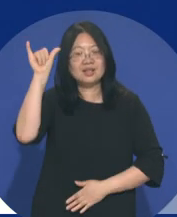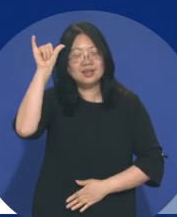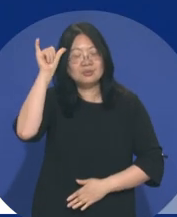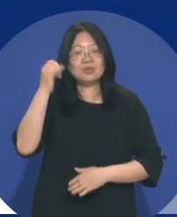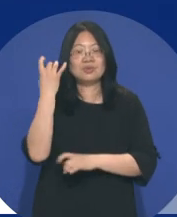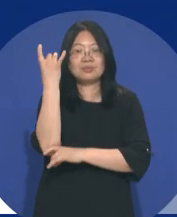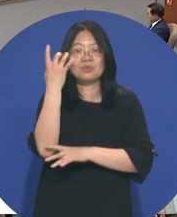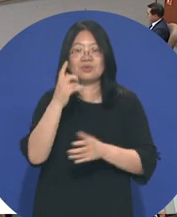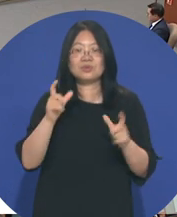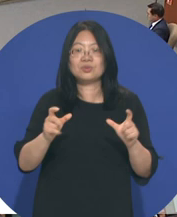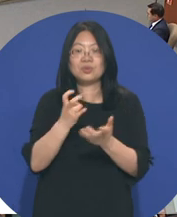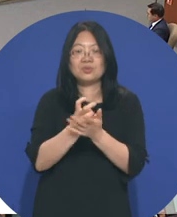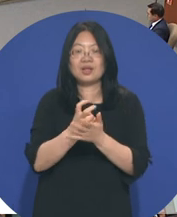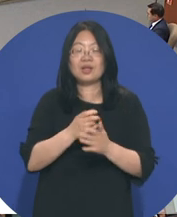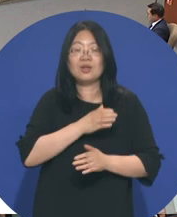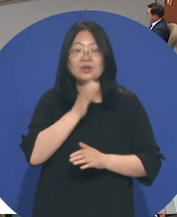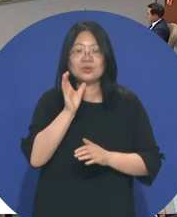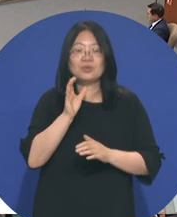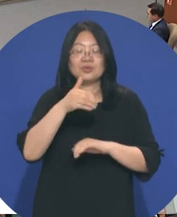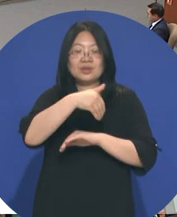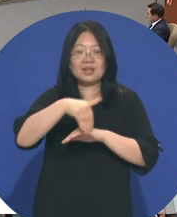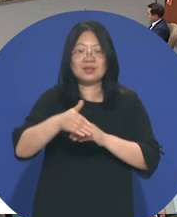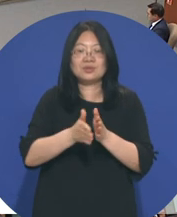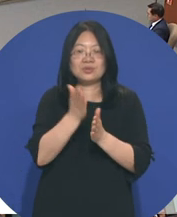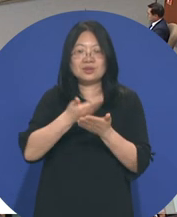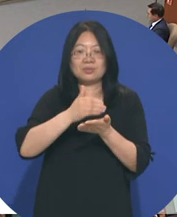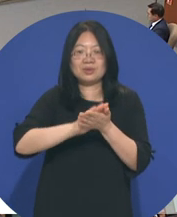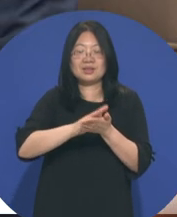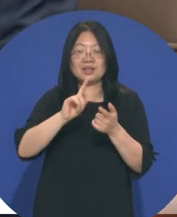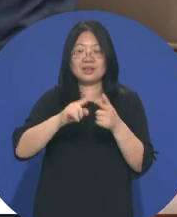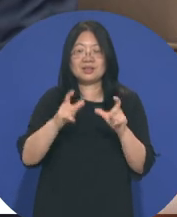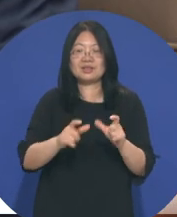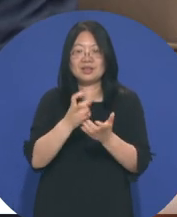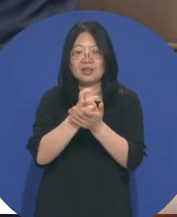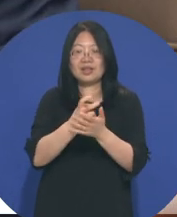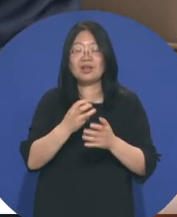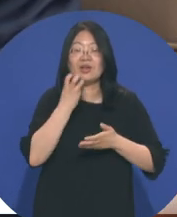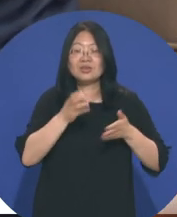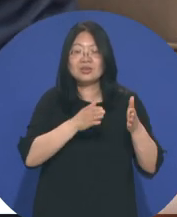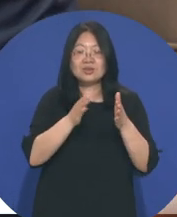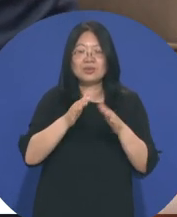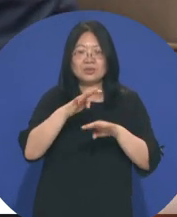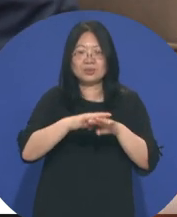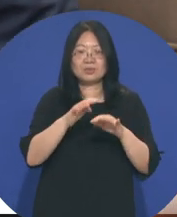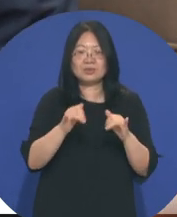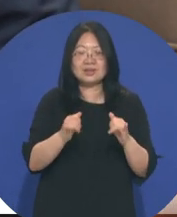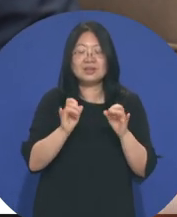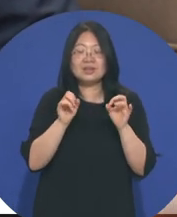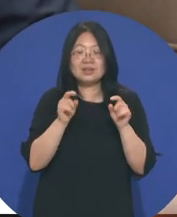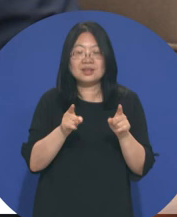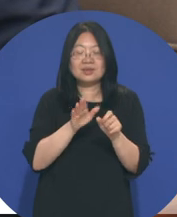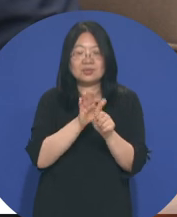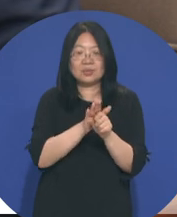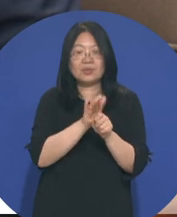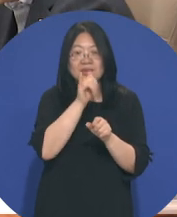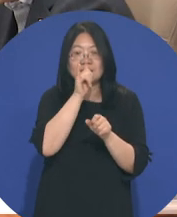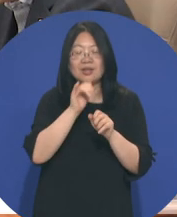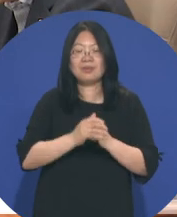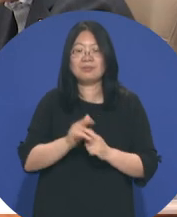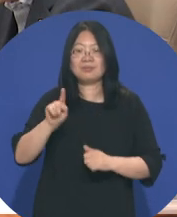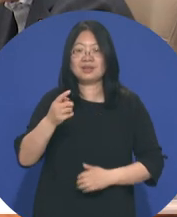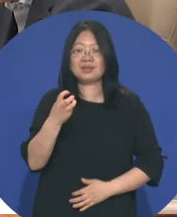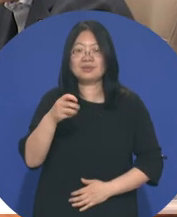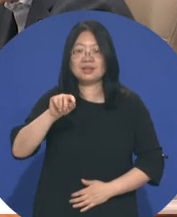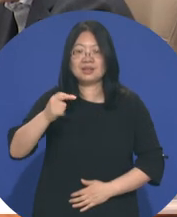경기도 인공지능 기본 조례안과 경도 노후 계획도시 정비 및 지원에 관한 조례안 경기도 농업인 기회 소득 지원 조한